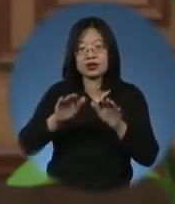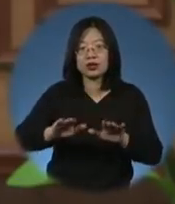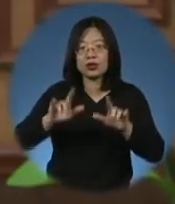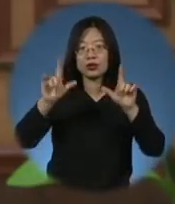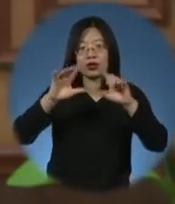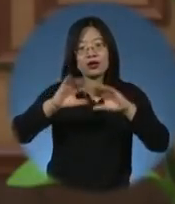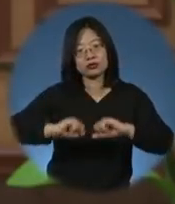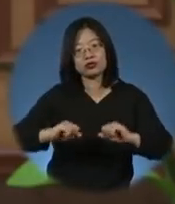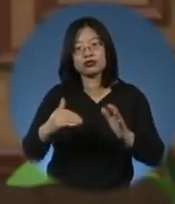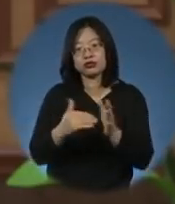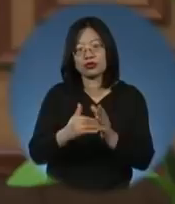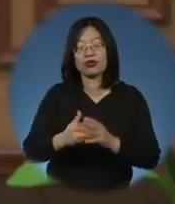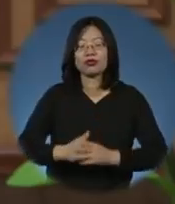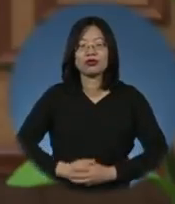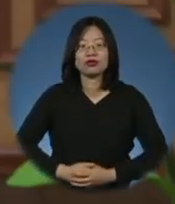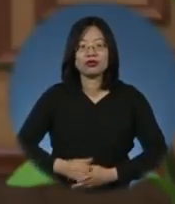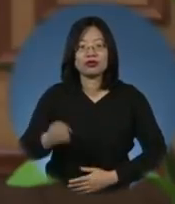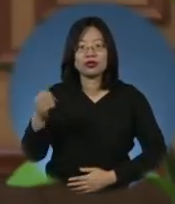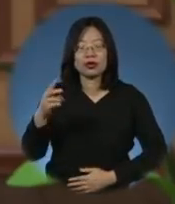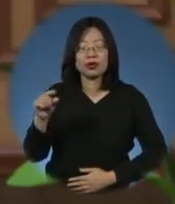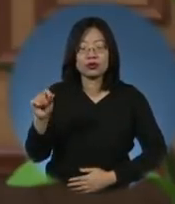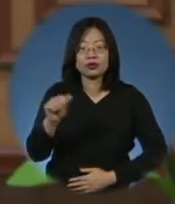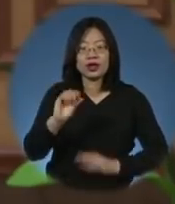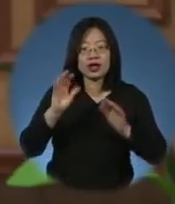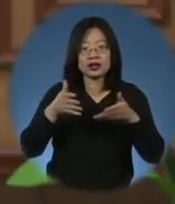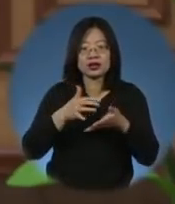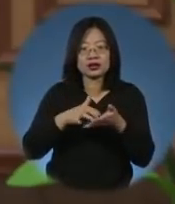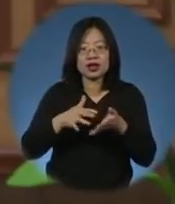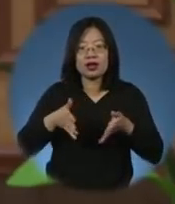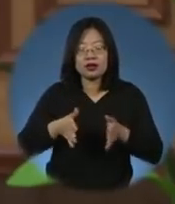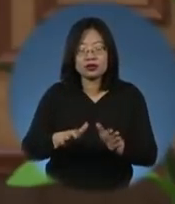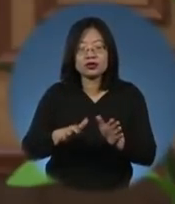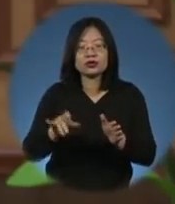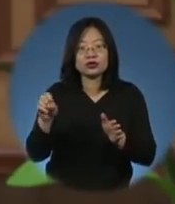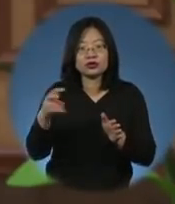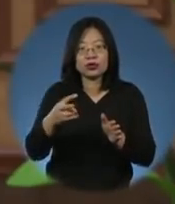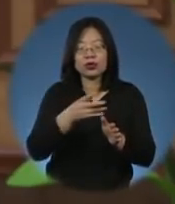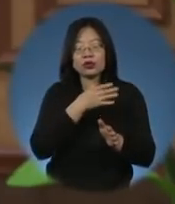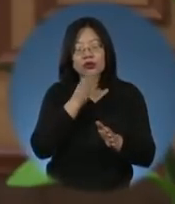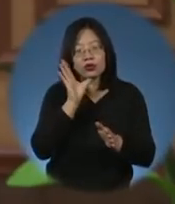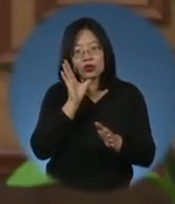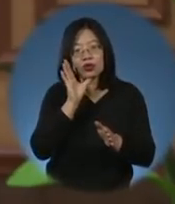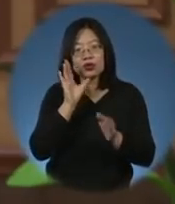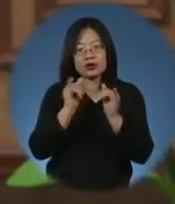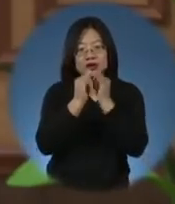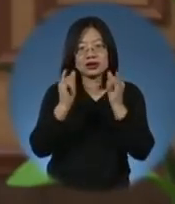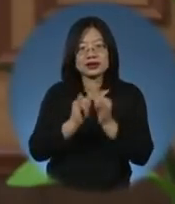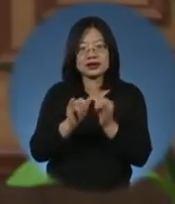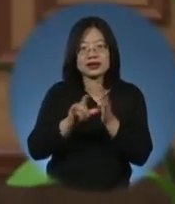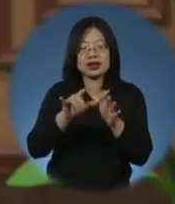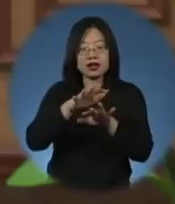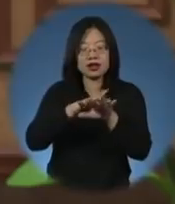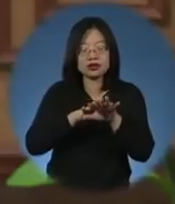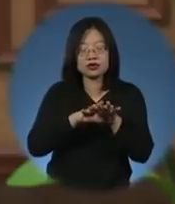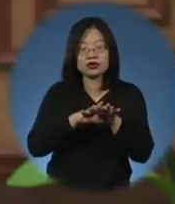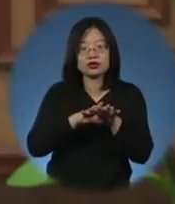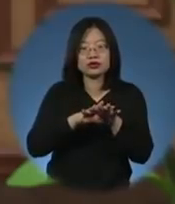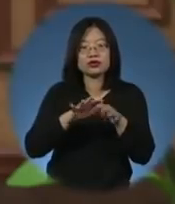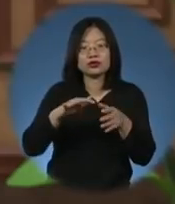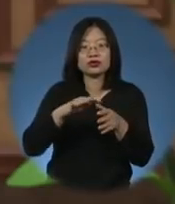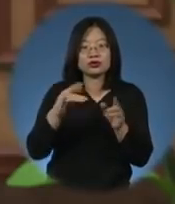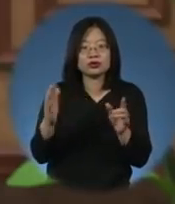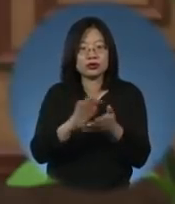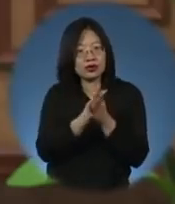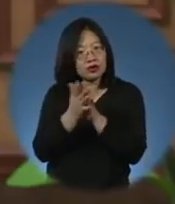그게 무너져버리는 거죠. 이렇게 급속한 저출산 그리고 고령화, 그래서 인구 구조가 변화하게 되면 이